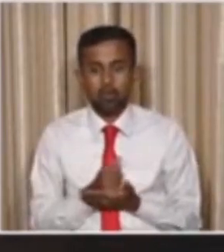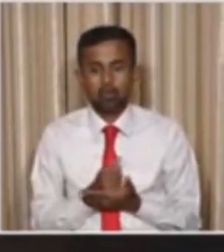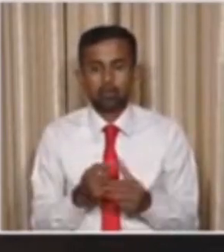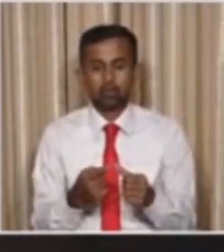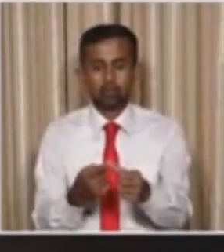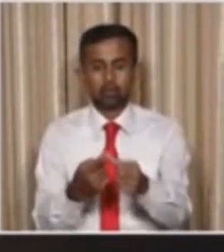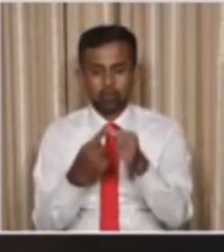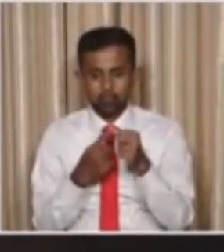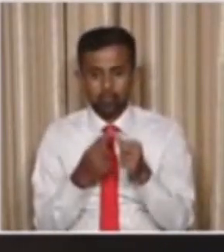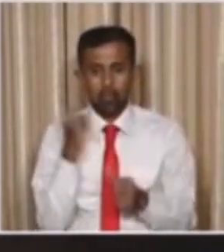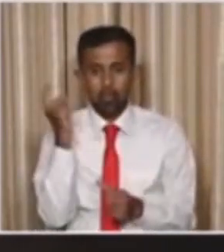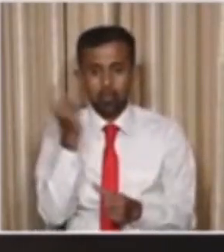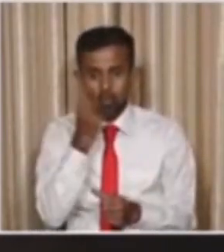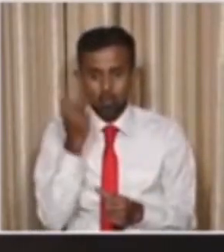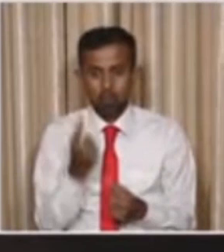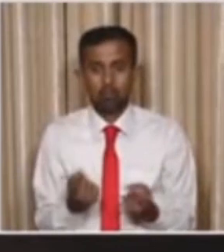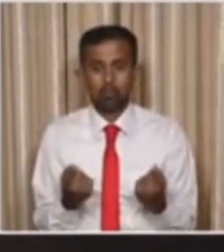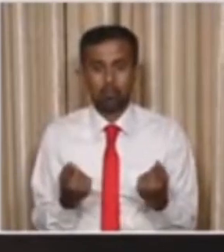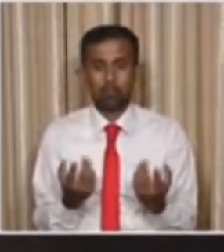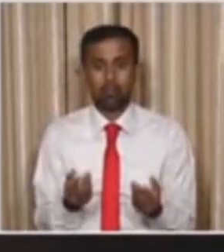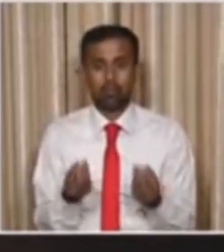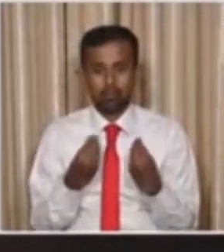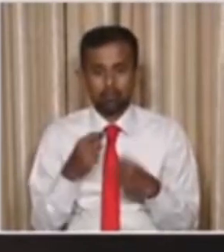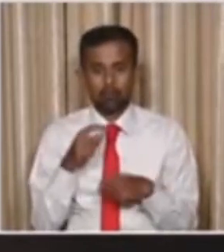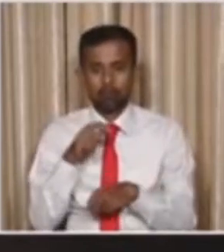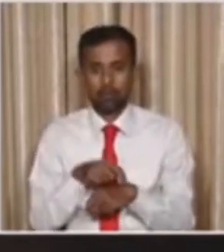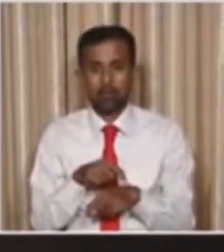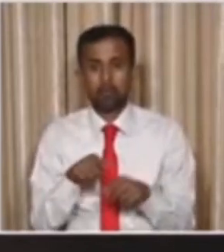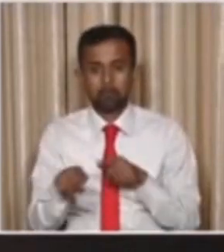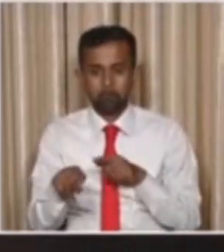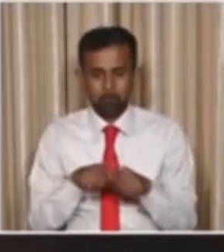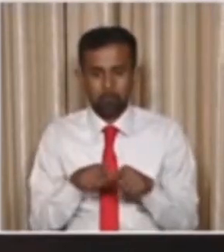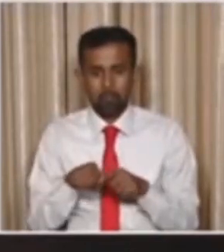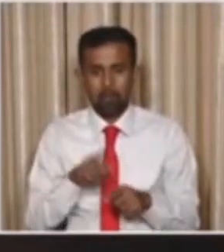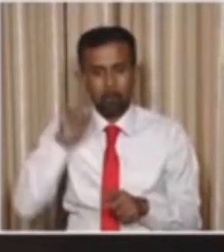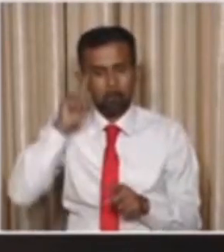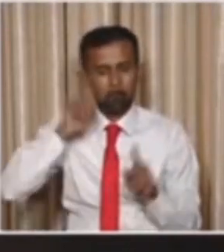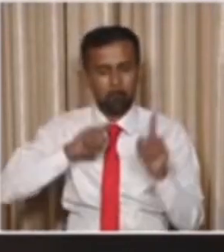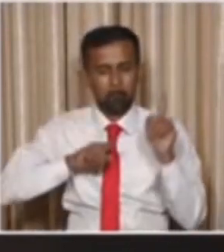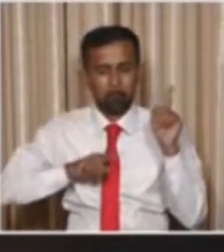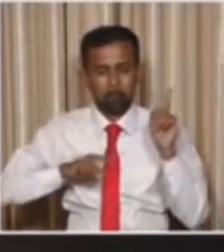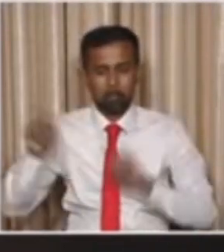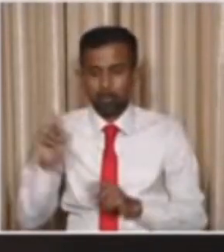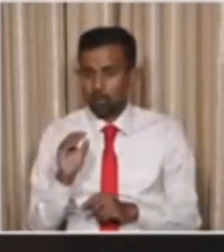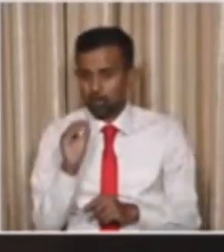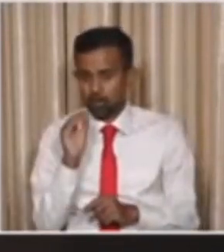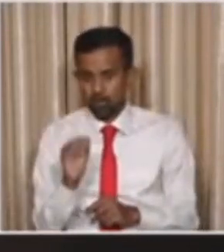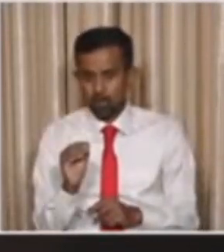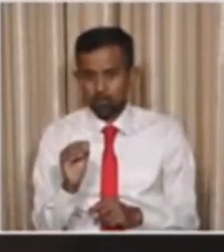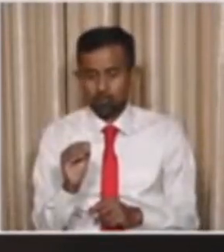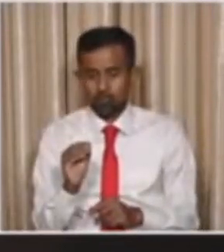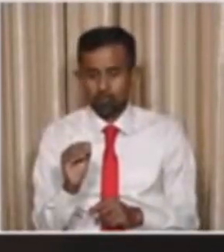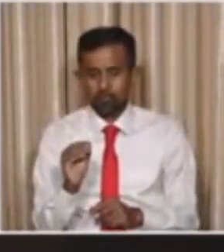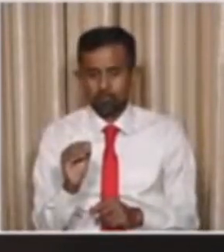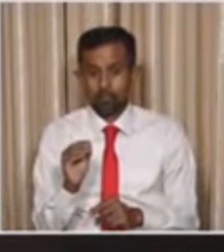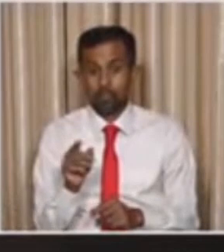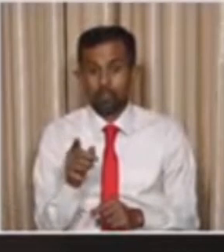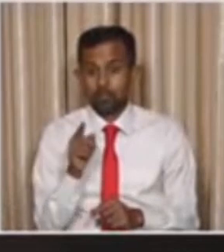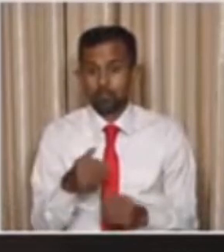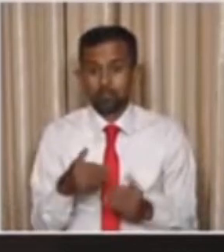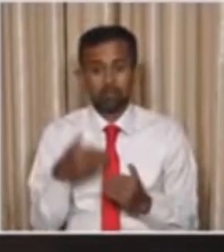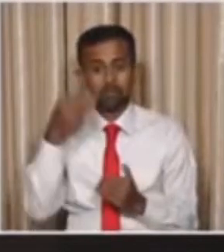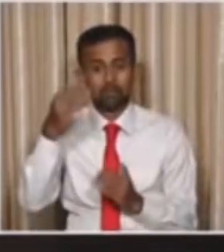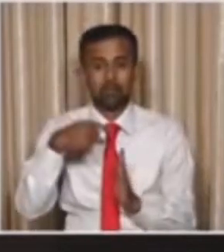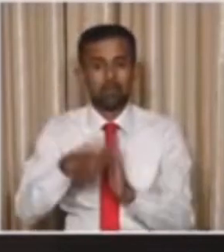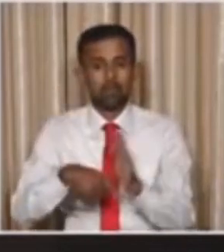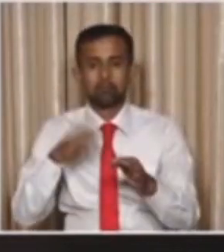උත්තරයක් හොයන්න අවශ්‍ය වෙලාවක මේ විදියට මේක මග හරිනවා නම් පැහැර හරිනවා නම් අපි හිතනවා මෙතනින් එහාට රටේ